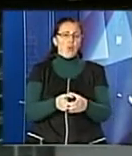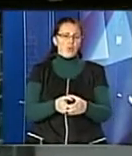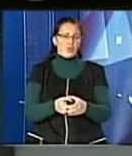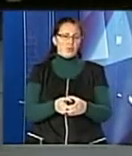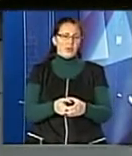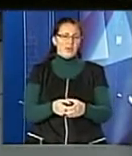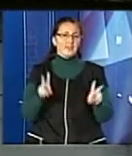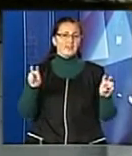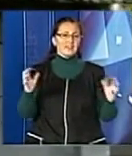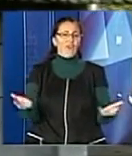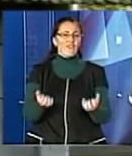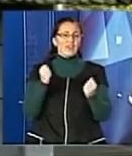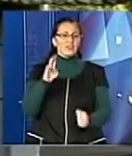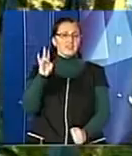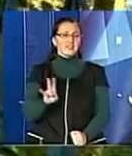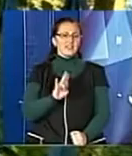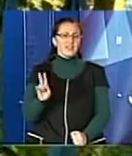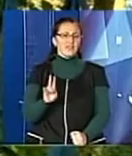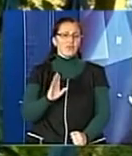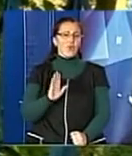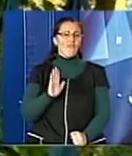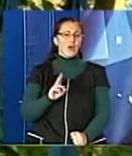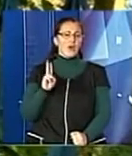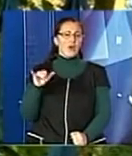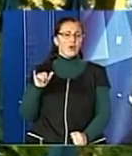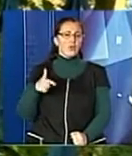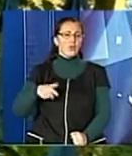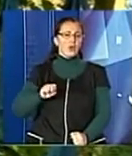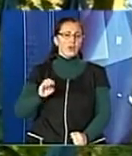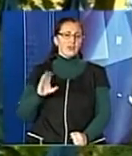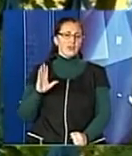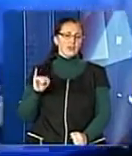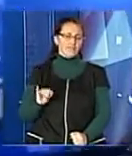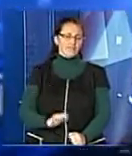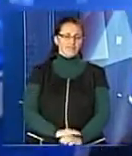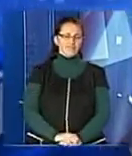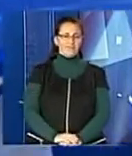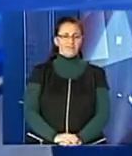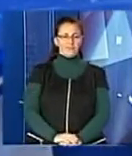групи «Врятувати церкву у Кугаєві». Ірина Качмарик, новини.